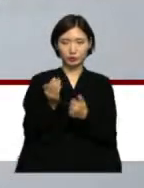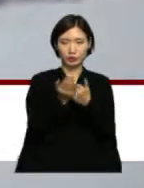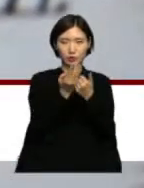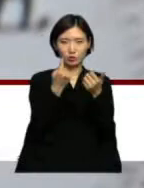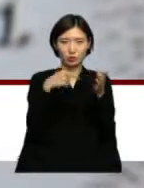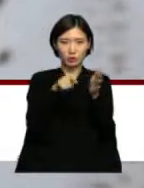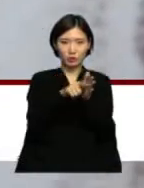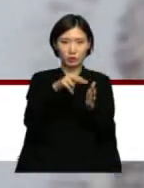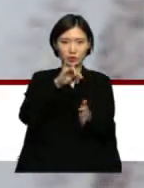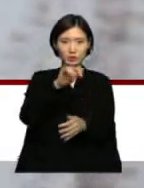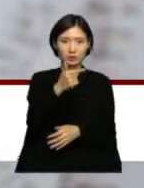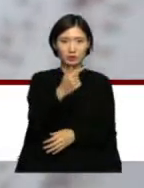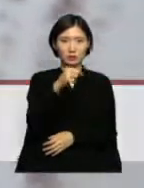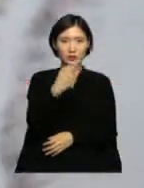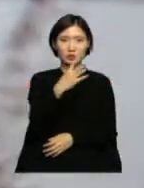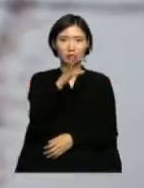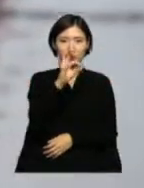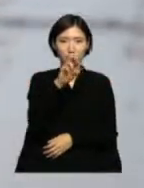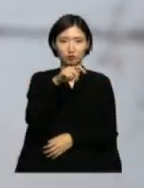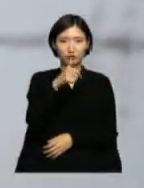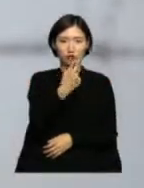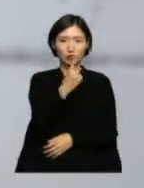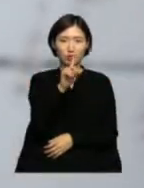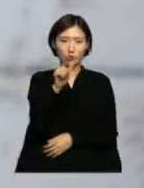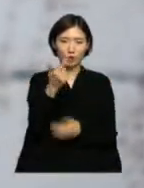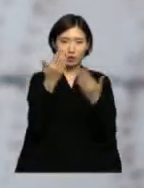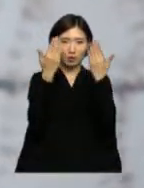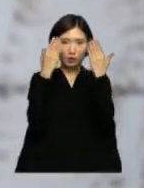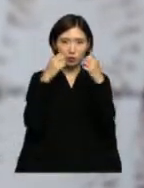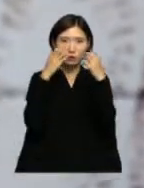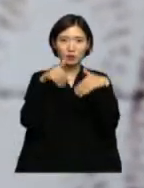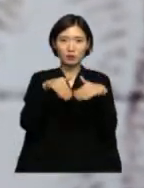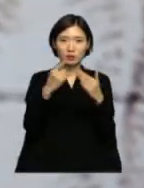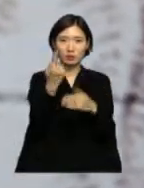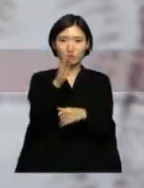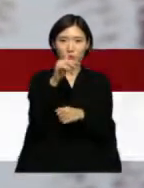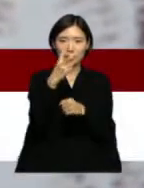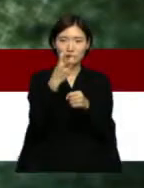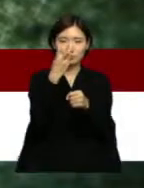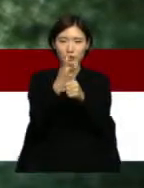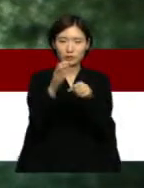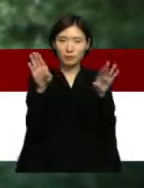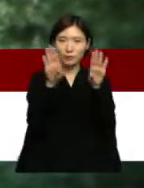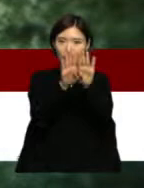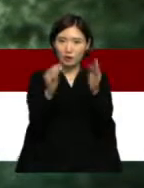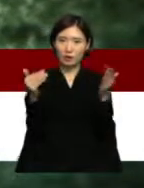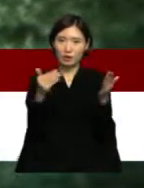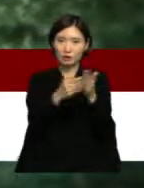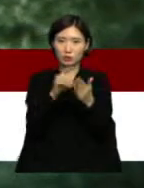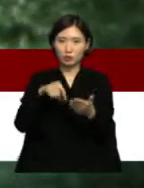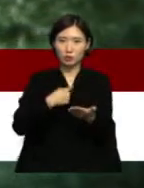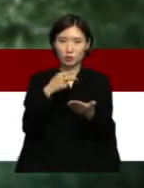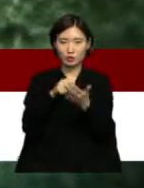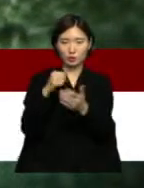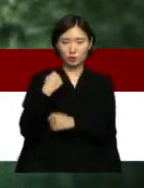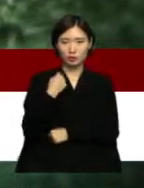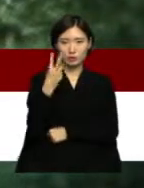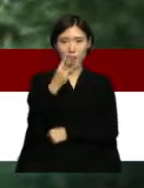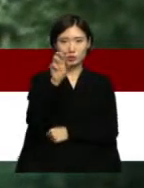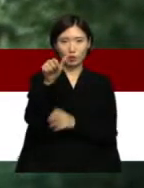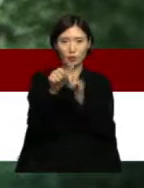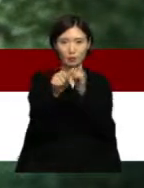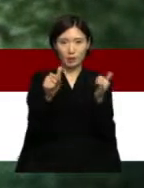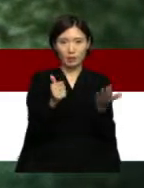신흥 무관학교를 설립합니다. 신흥 무관학교는 1920년 폐교할 때까지 독립군 3,500여